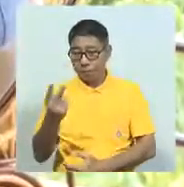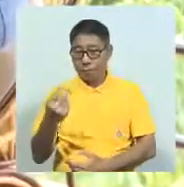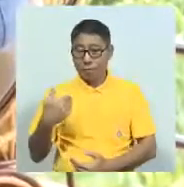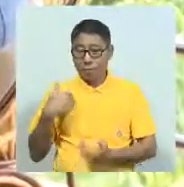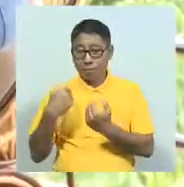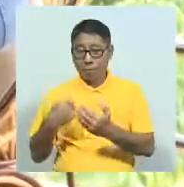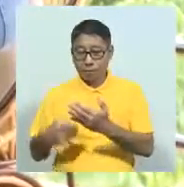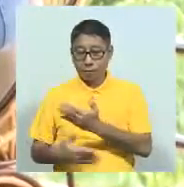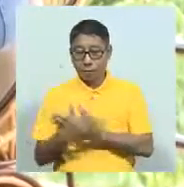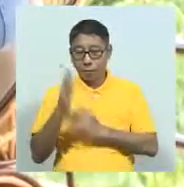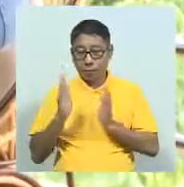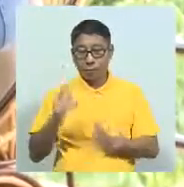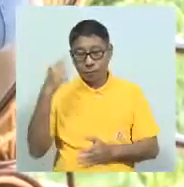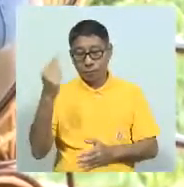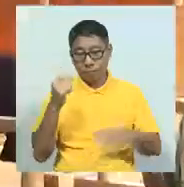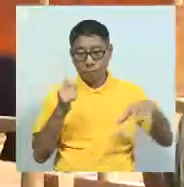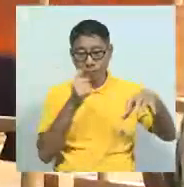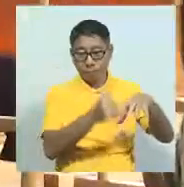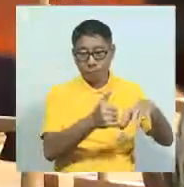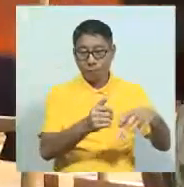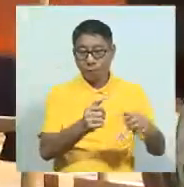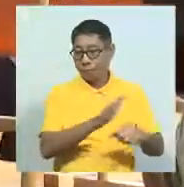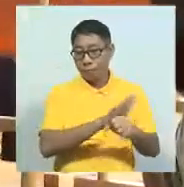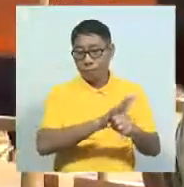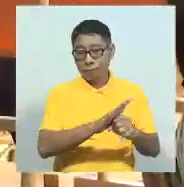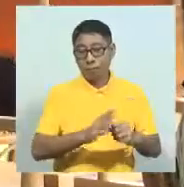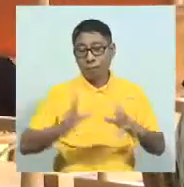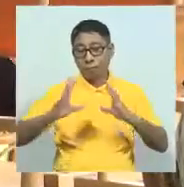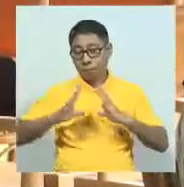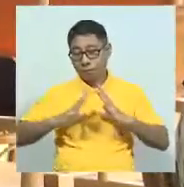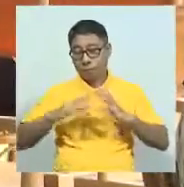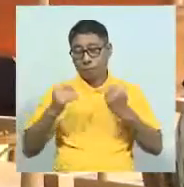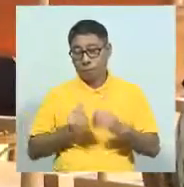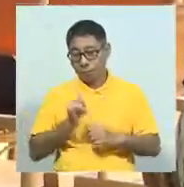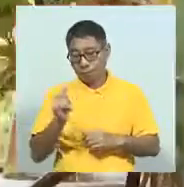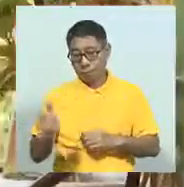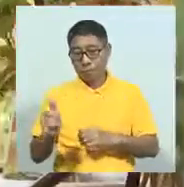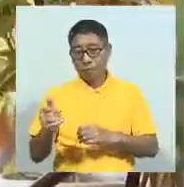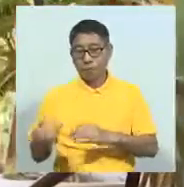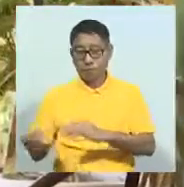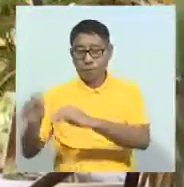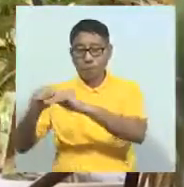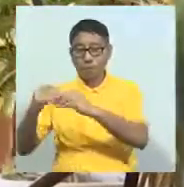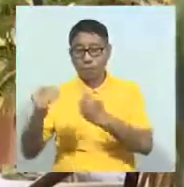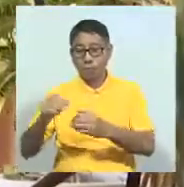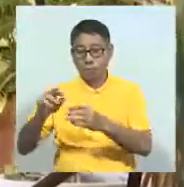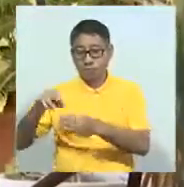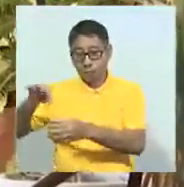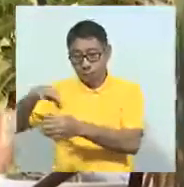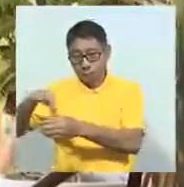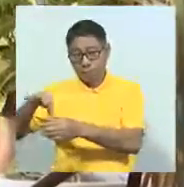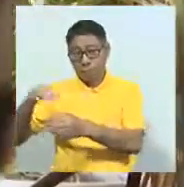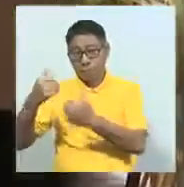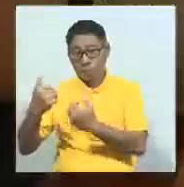ที่นักท่องเที่ยวมาเที่ยวที่สวนผลไม้อย่างเดียวเนี่ยมันไม่พอค่ะมันควรจะมีที่พักผ่อนหย่อนใจให้เขาได้มากกว่านี้รวมถึงร้านกาแฟสมัยนี้มัน